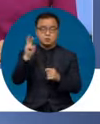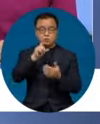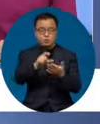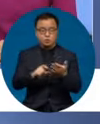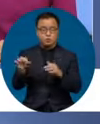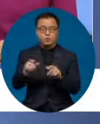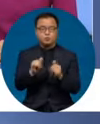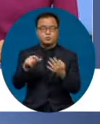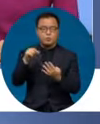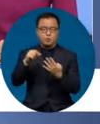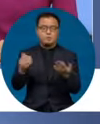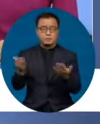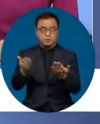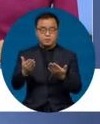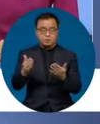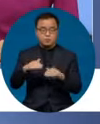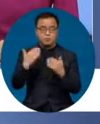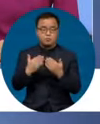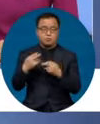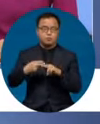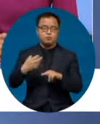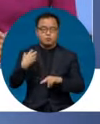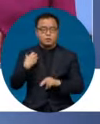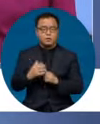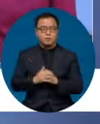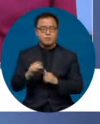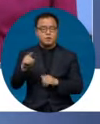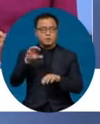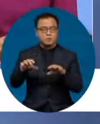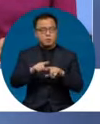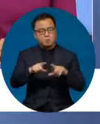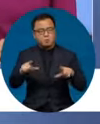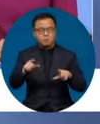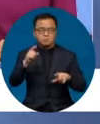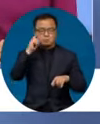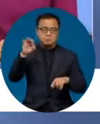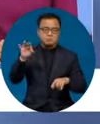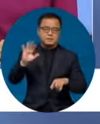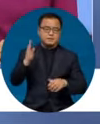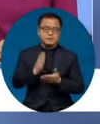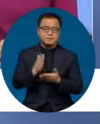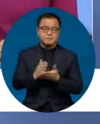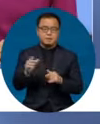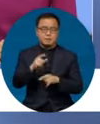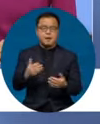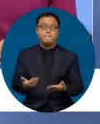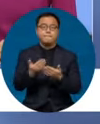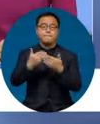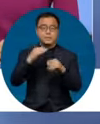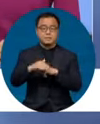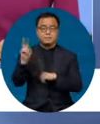선정을 주도하고 있습니다. 어딜 가도 볼 수 있는 흔한 공연은 만들고 싶지 않다라고 말하며 진취적인 음악제를 만들어가고